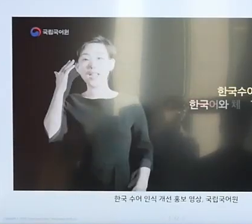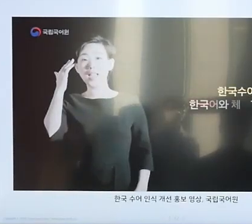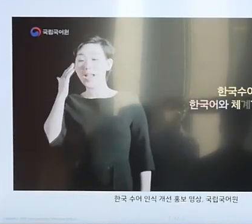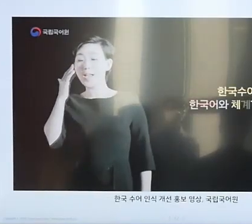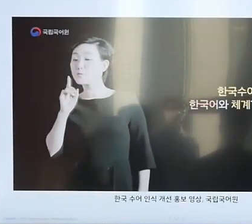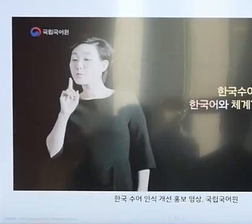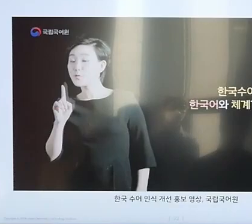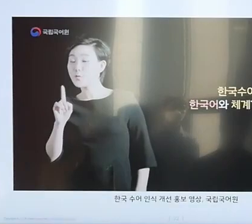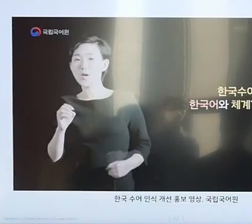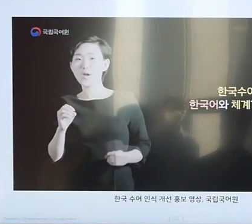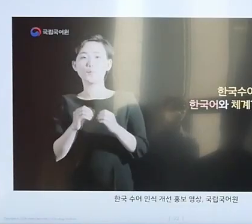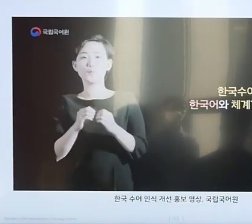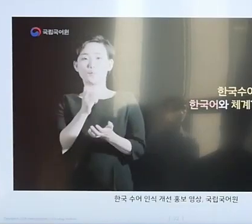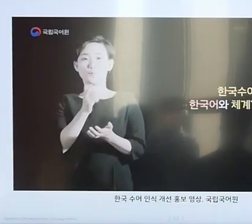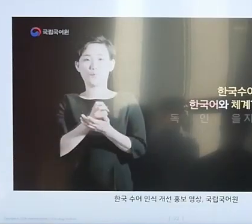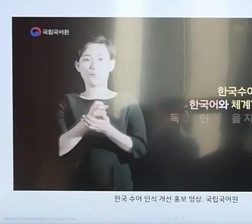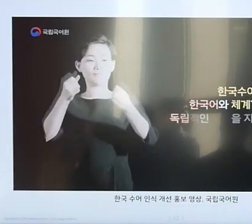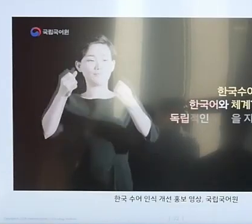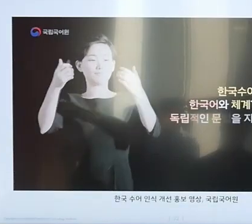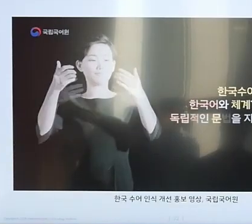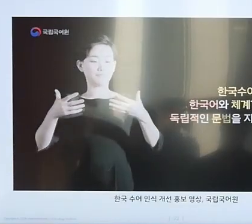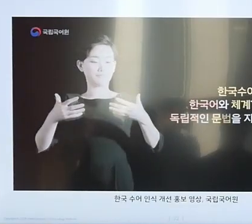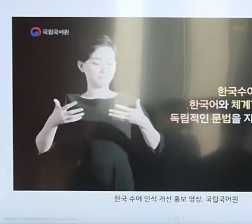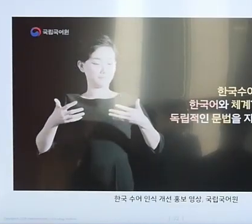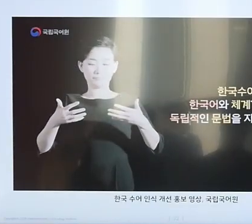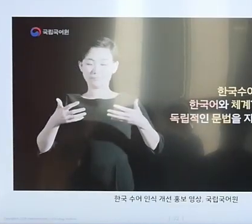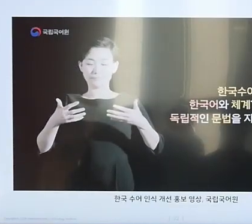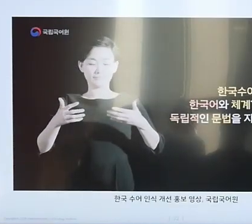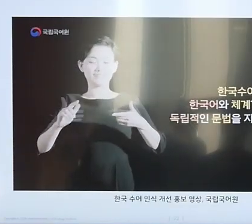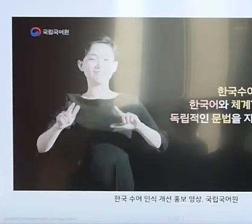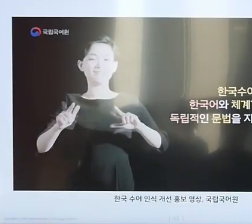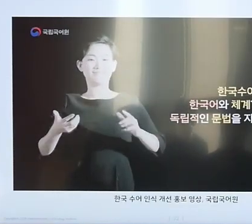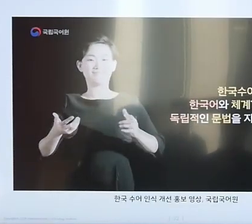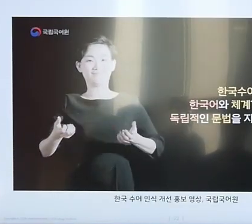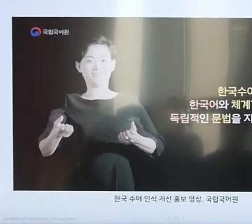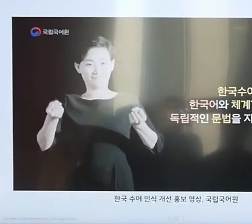혹시 궁금한 점이나 질문 있으시면 부탁드리겠습니다.